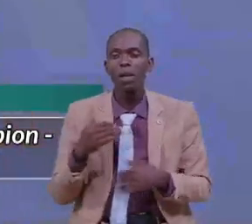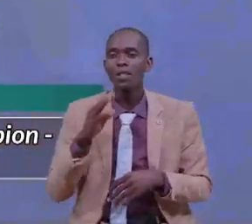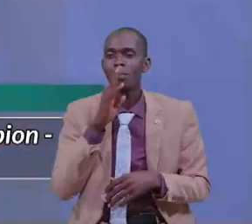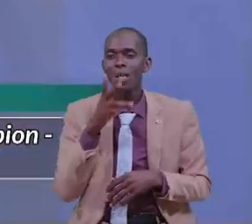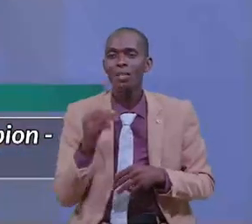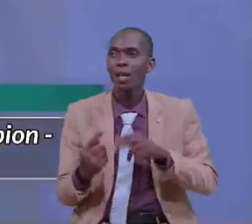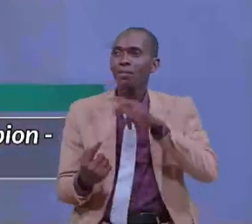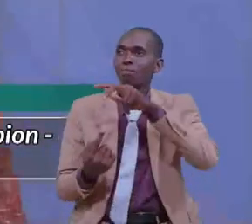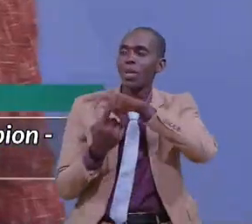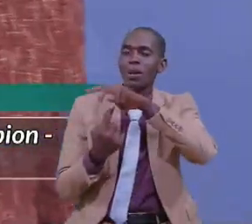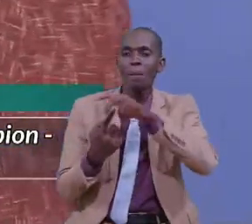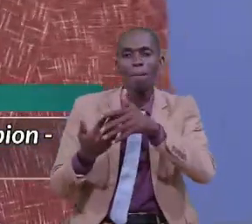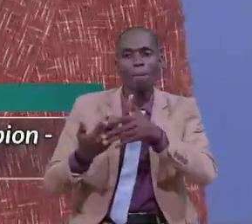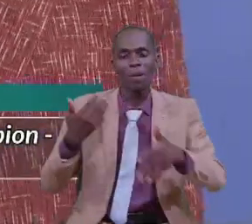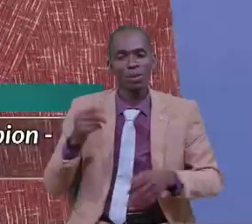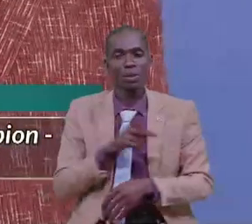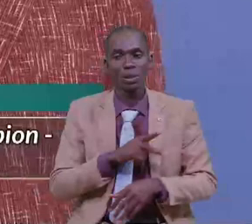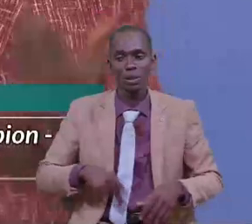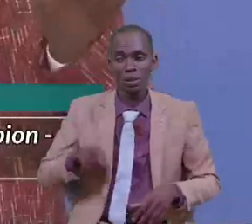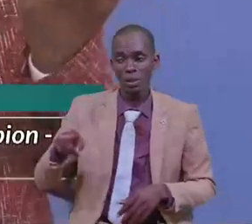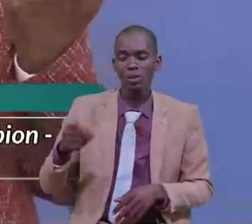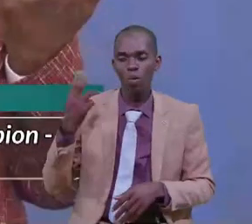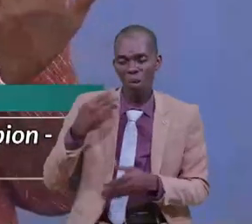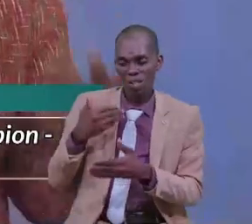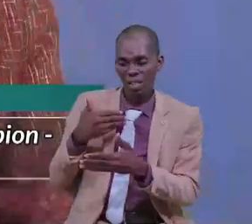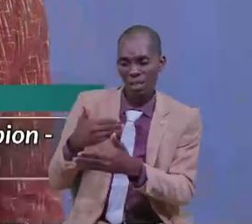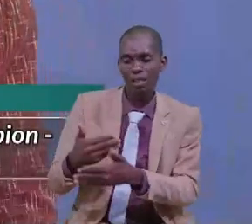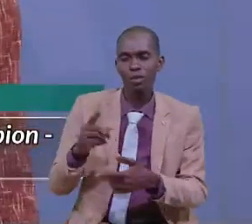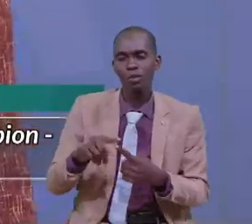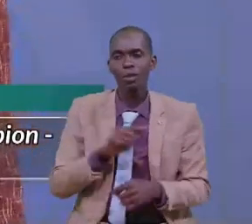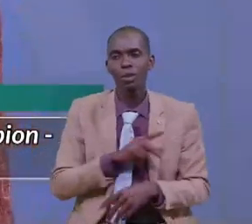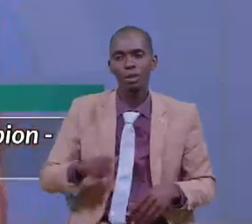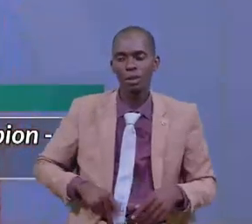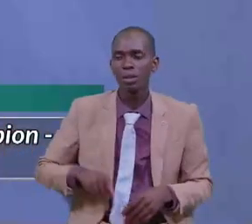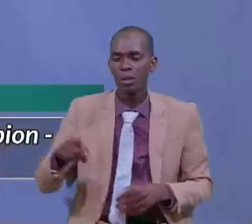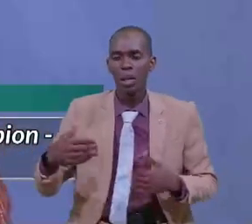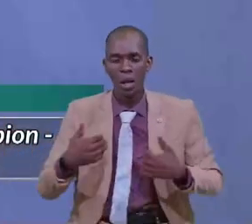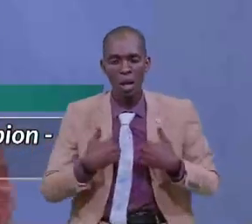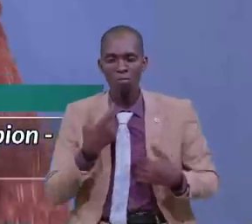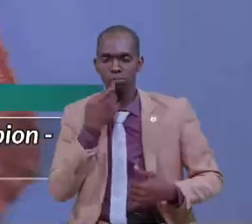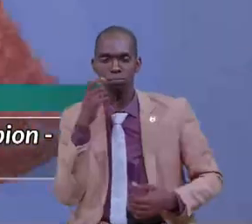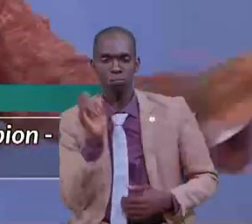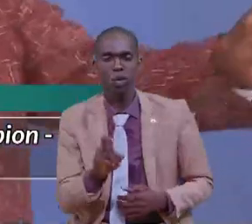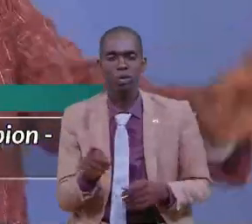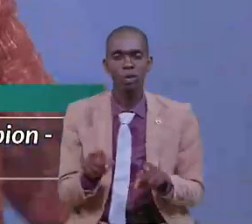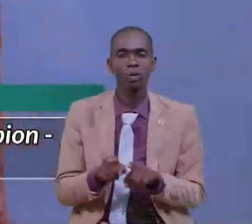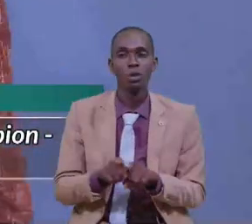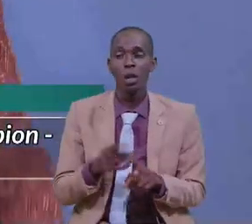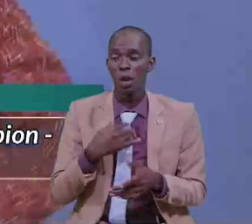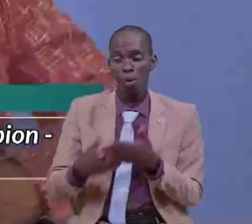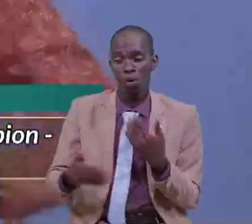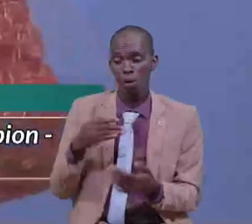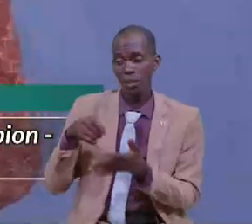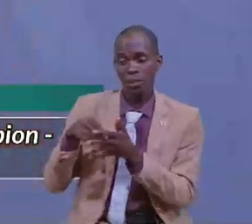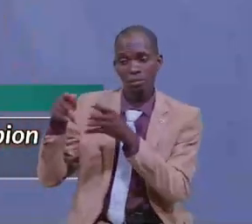était le champion devant le roi. Il était le deuxième en commandement. Il commandait tout. Et tout ce